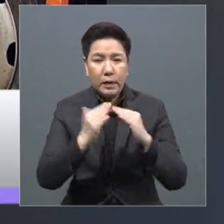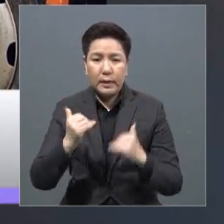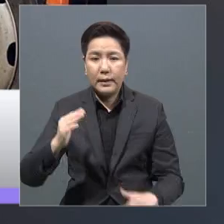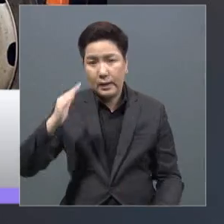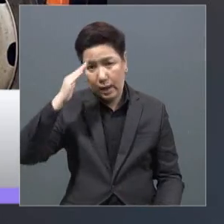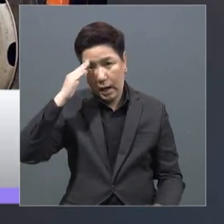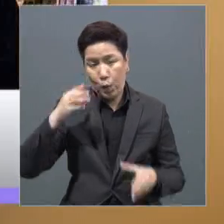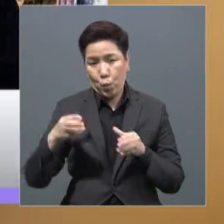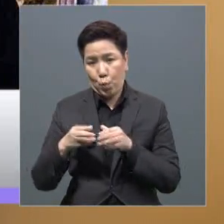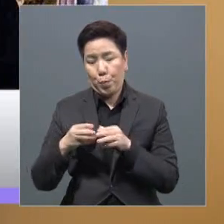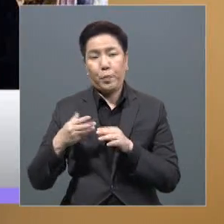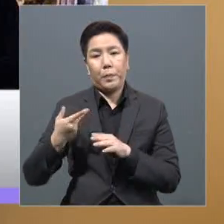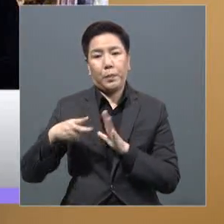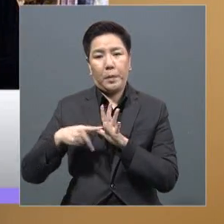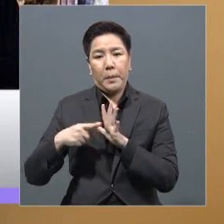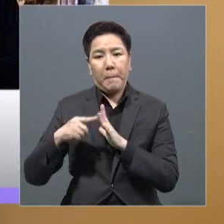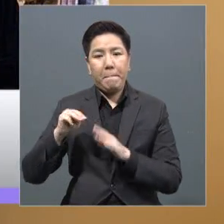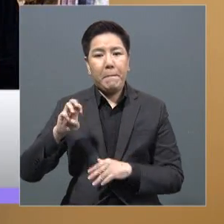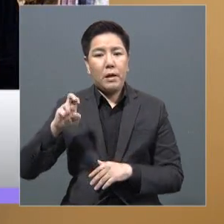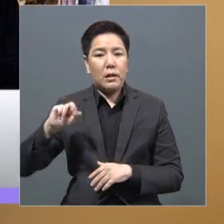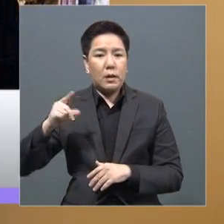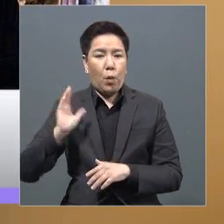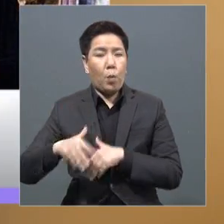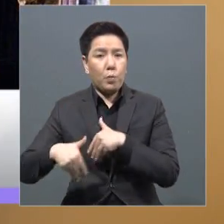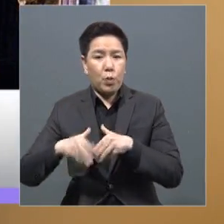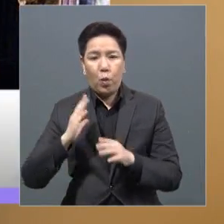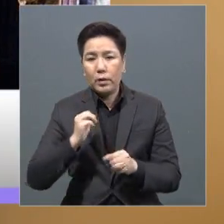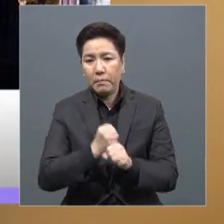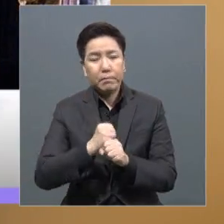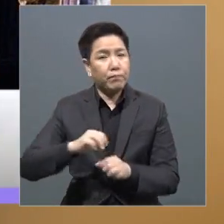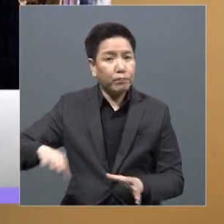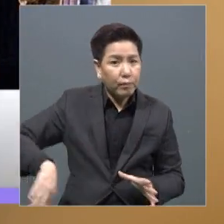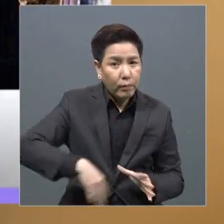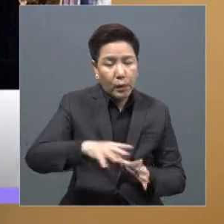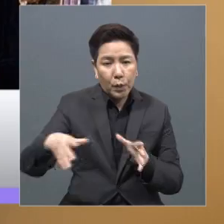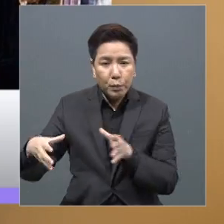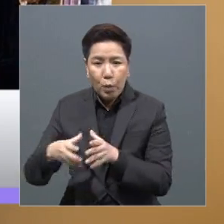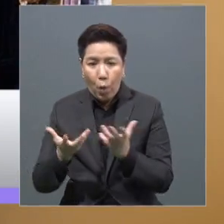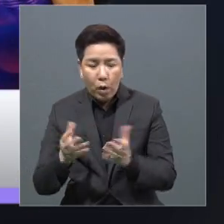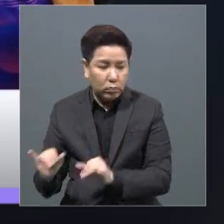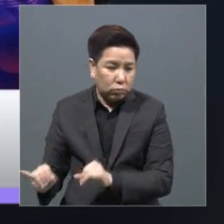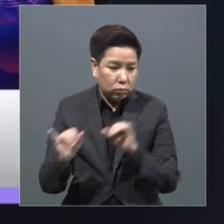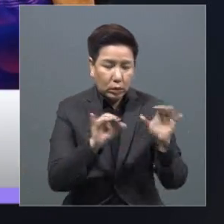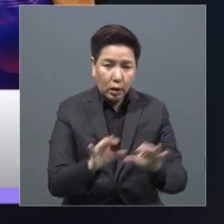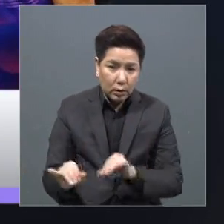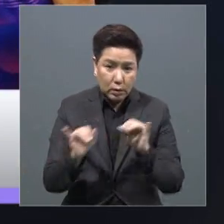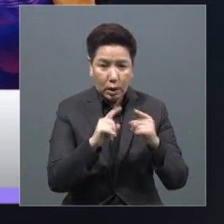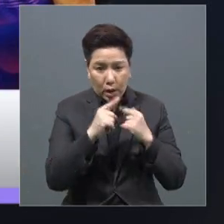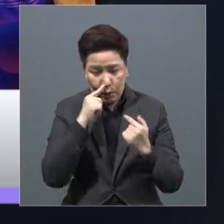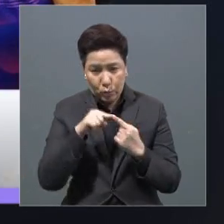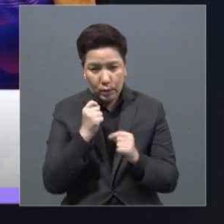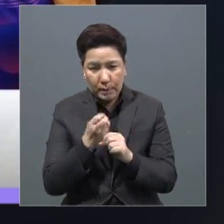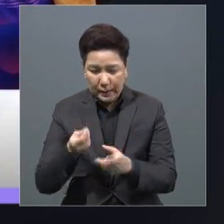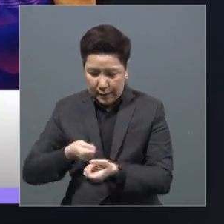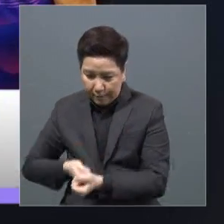ผาเมืองจัดกำลังพลร่วมกับผู้นำชุมชนและประชาชนในพื้นที่ร่วมกันช่วยขนย้ายสิ่งของขึ้นที่สูงและกรอก